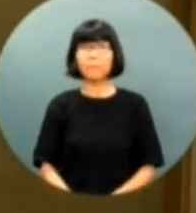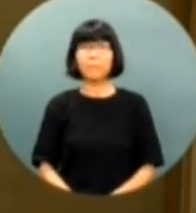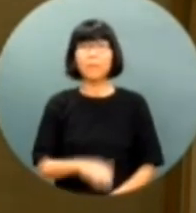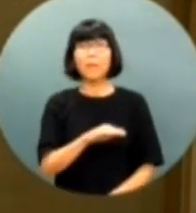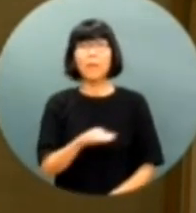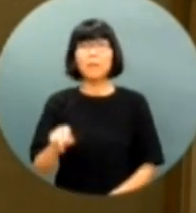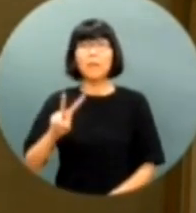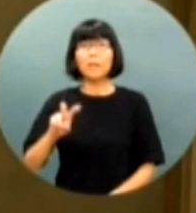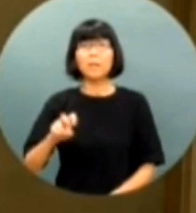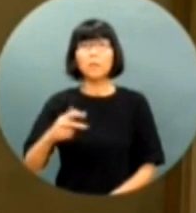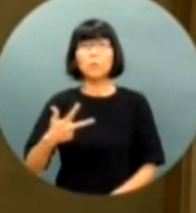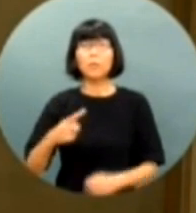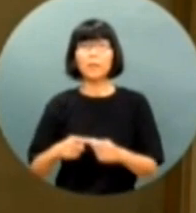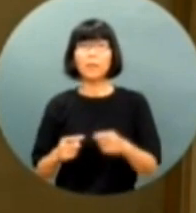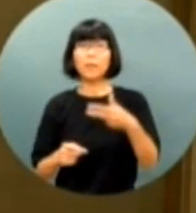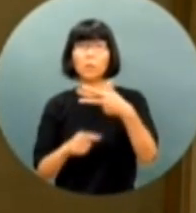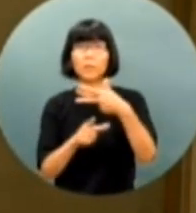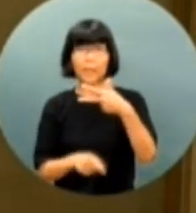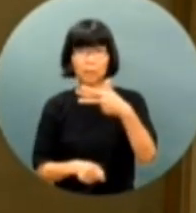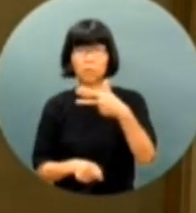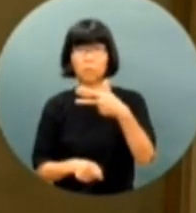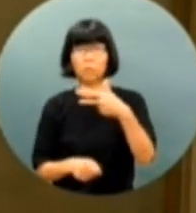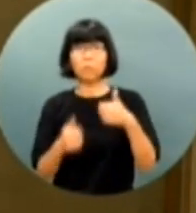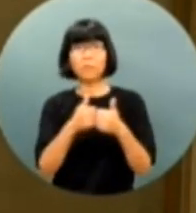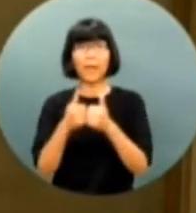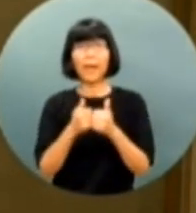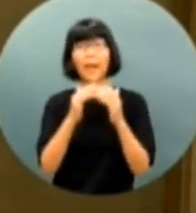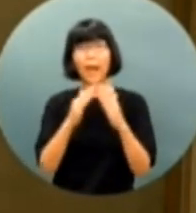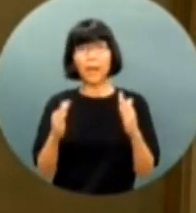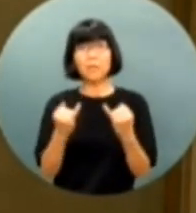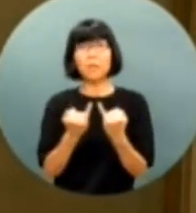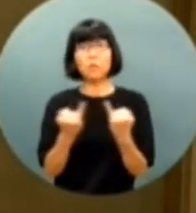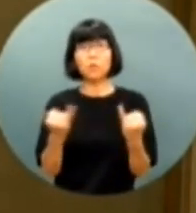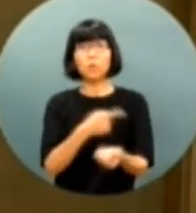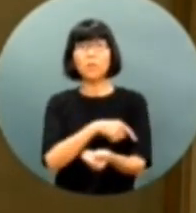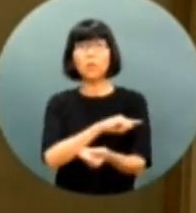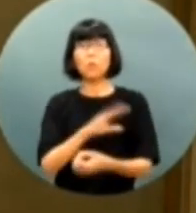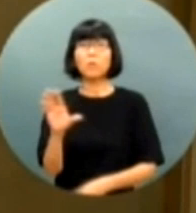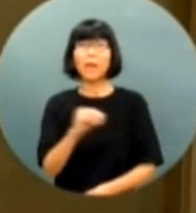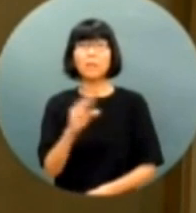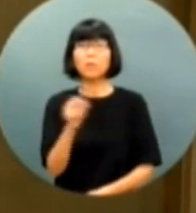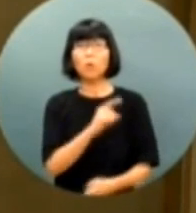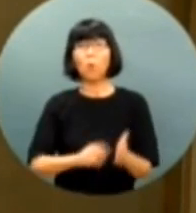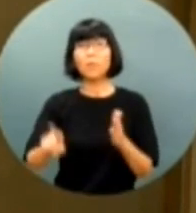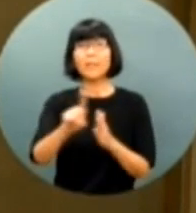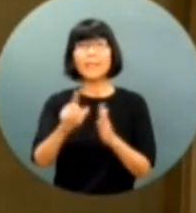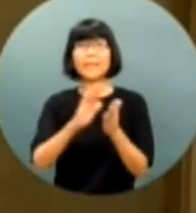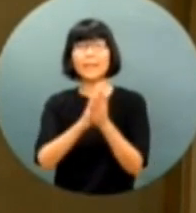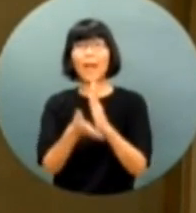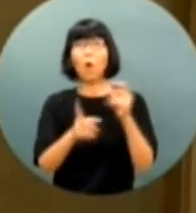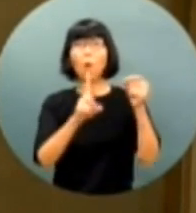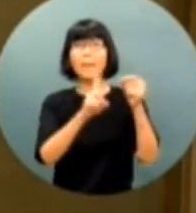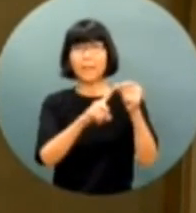平成27年の2月定例会3月3日、女子力活用先進権としての鳥取県を目指してという質